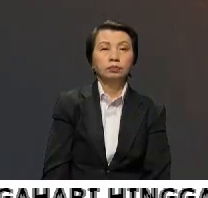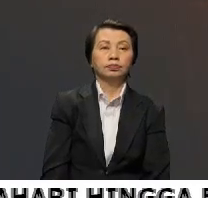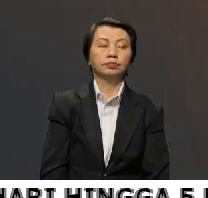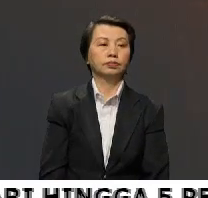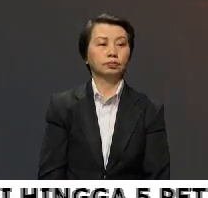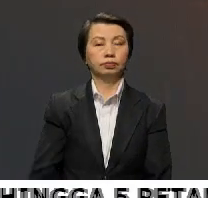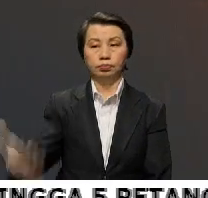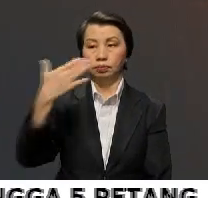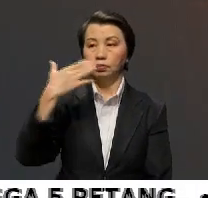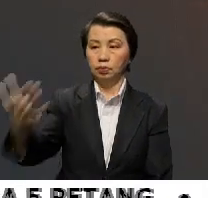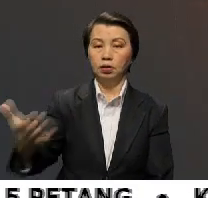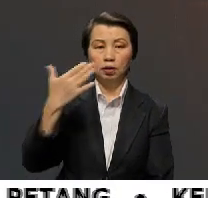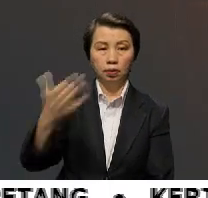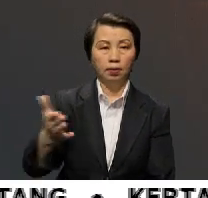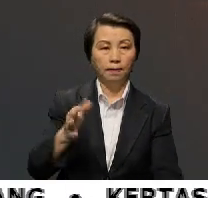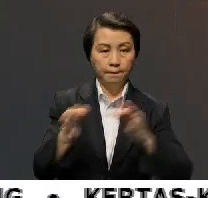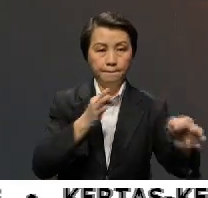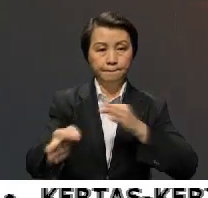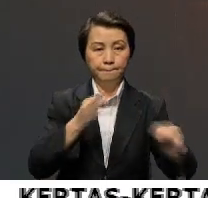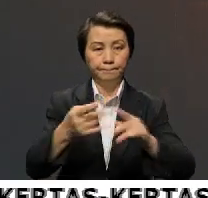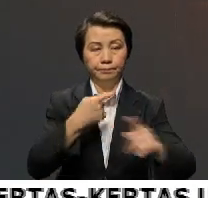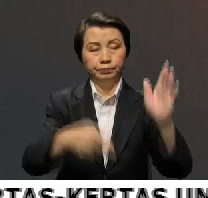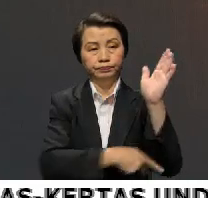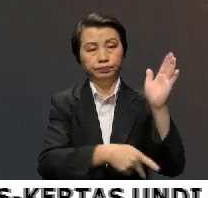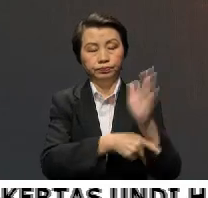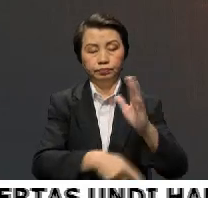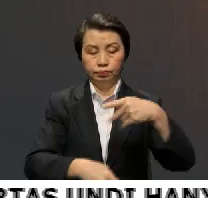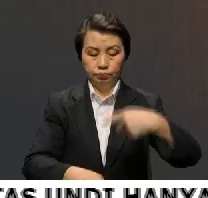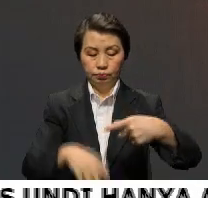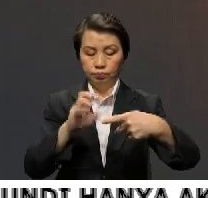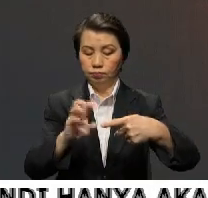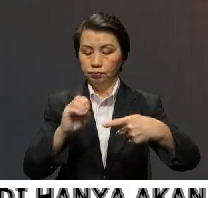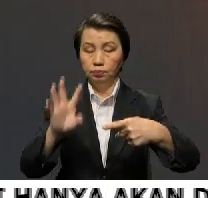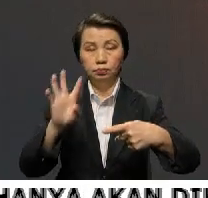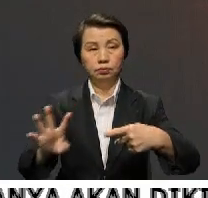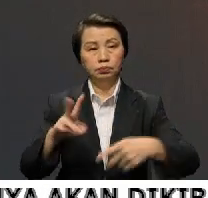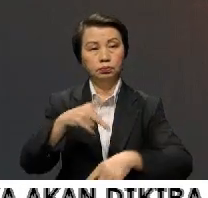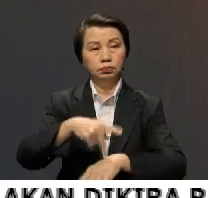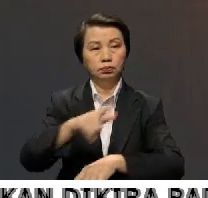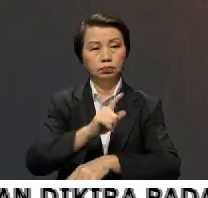Terima kasih Muhammad Najib Mashor atas perkongsian dari Parlimen P004 Langkawi. Sudah pastinya.